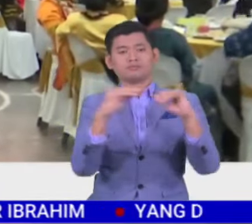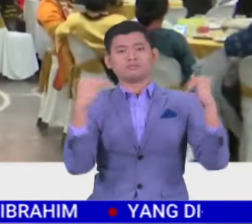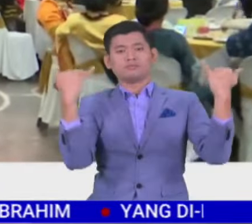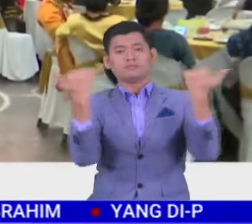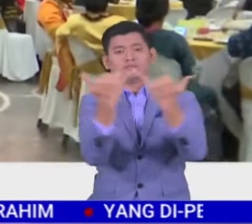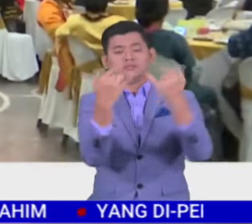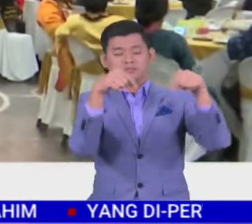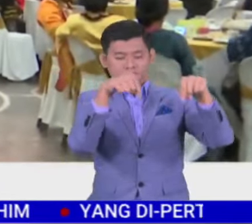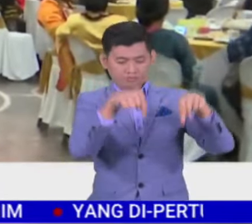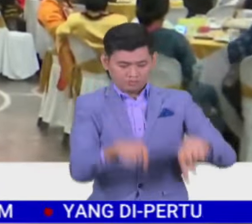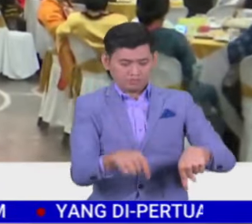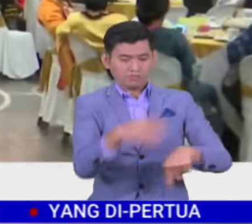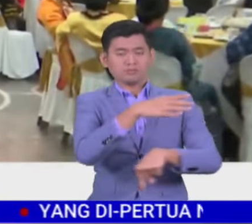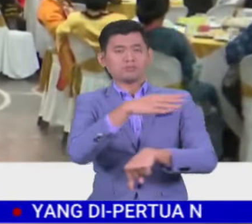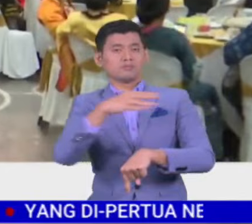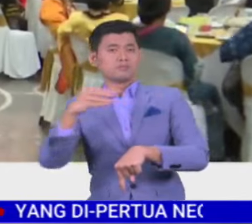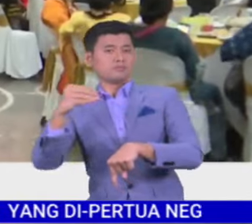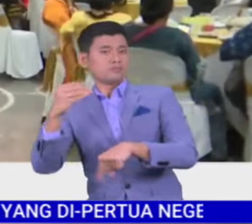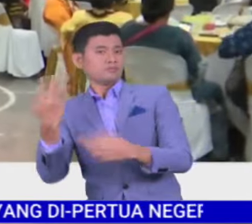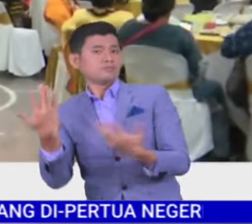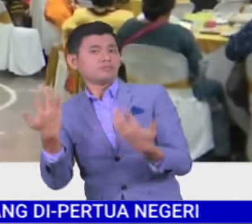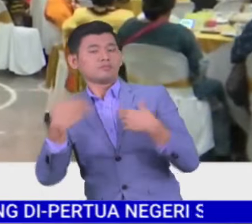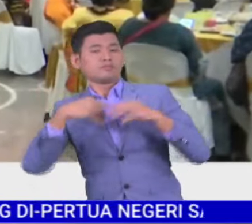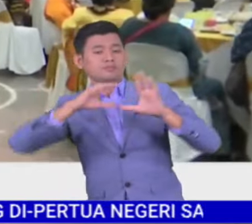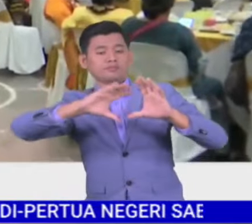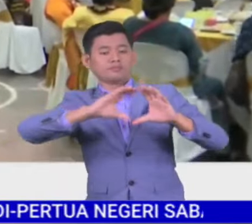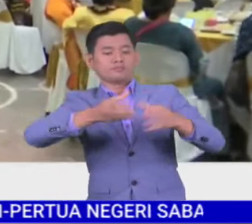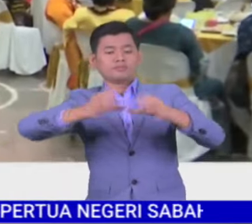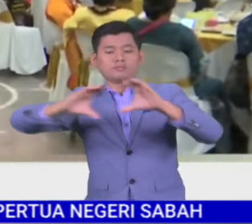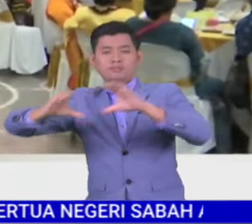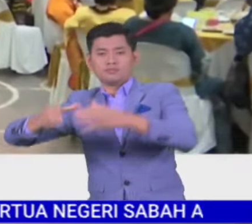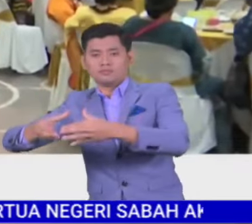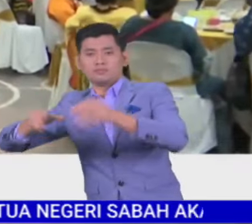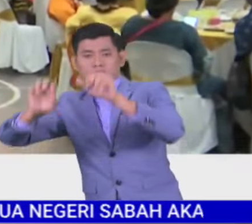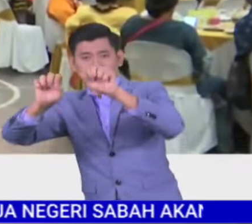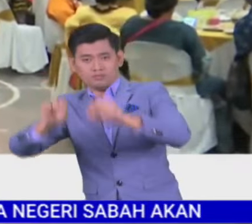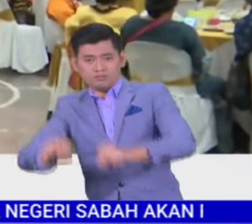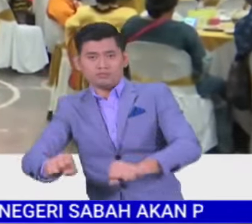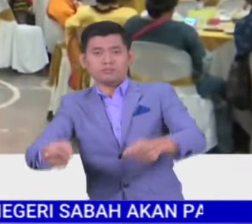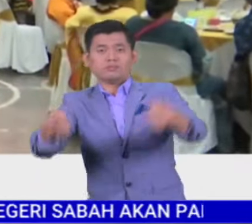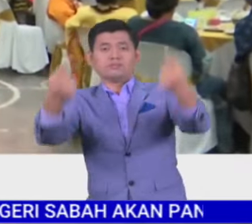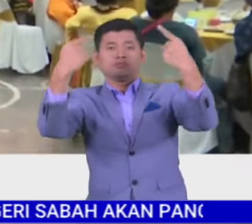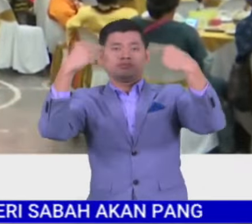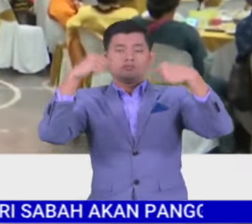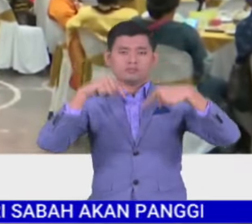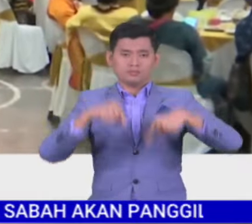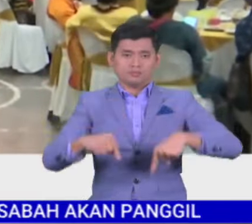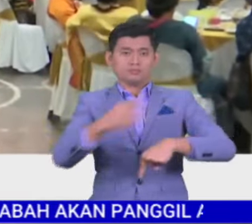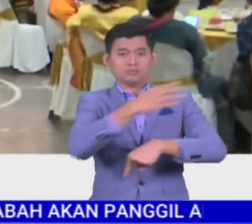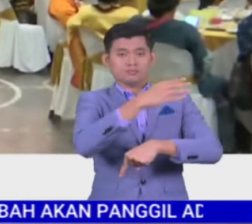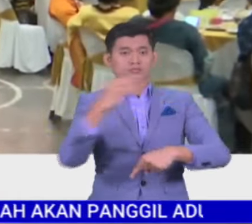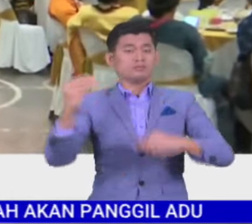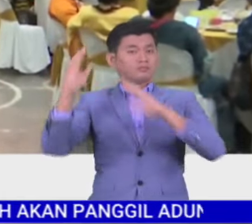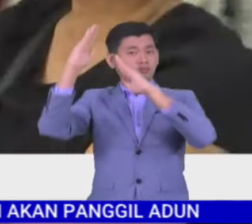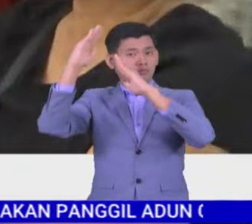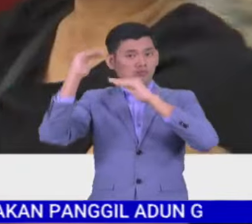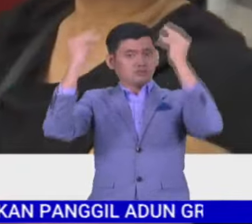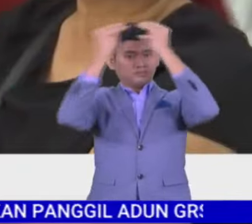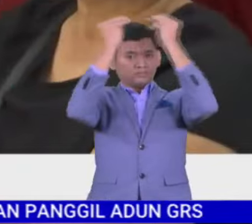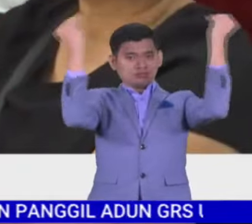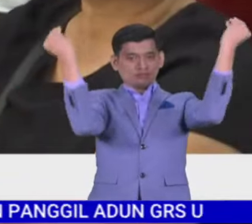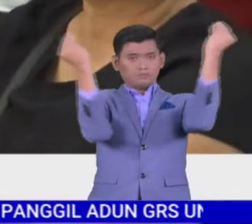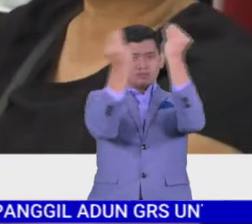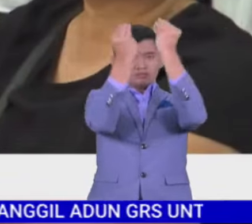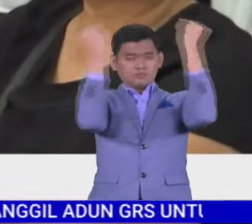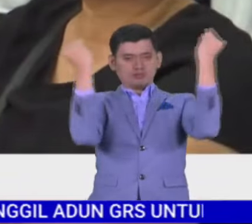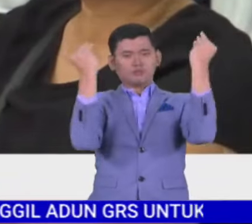Tetapi lebih kepada beberapa suku kaum itu boleh sama-sama hadir dan juga diharapkan majelis-majelis seperti